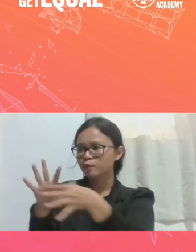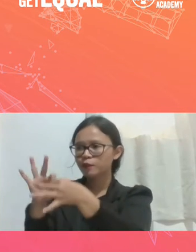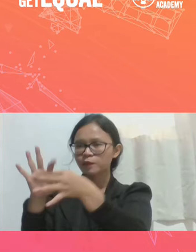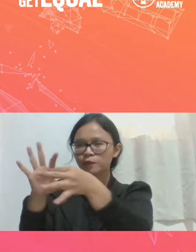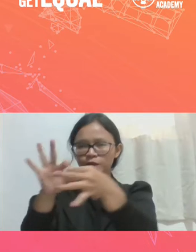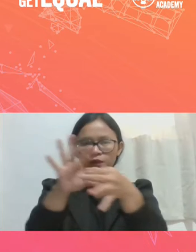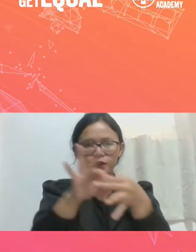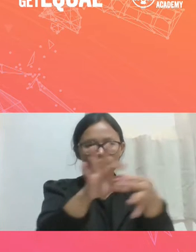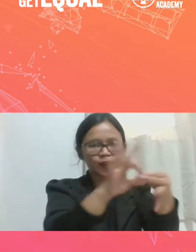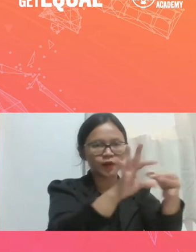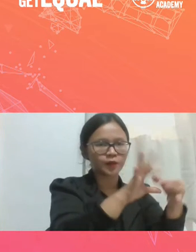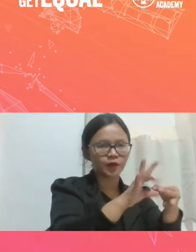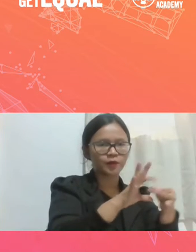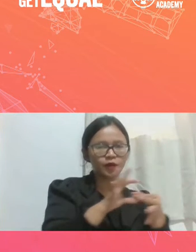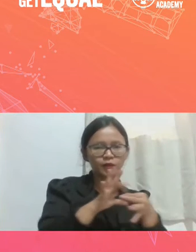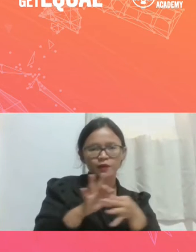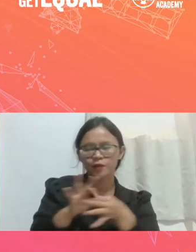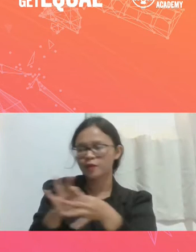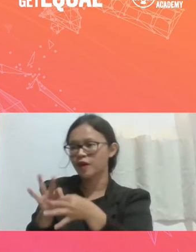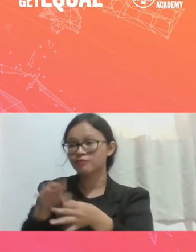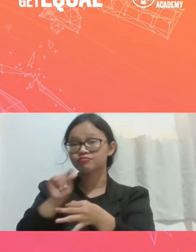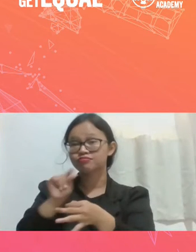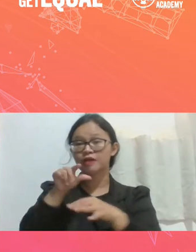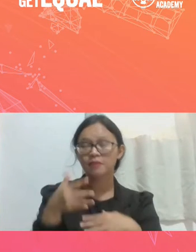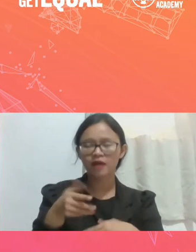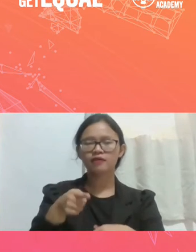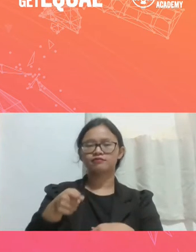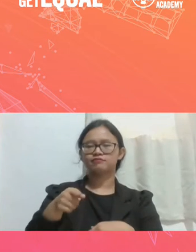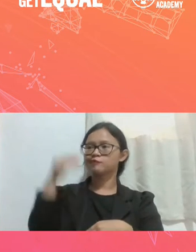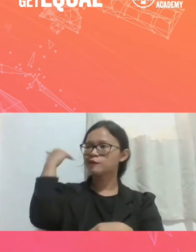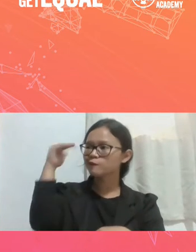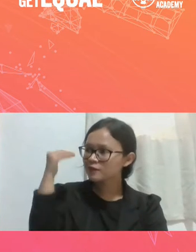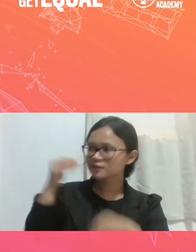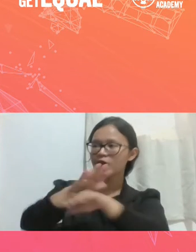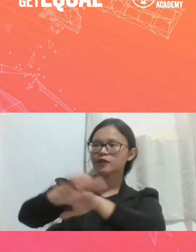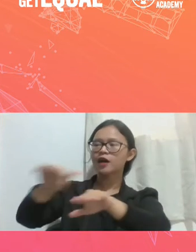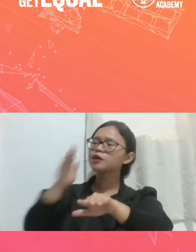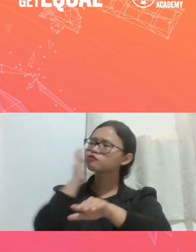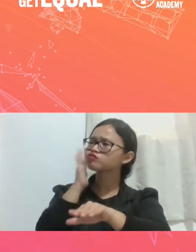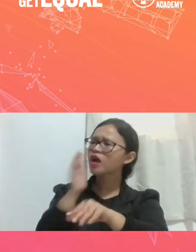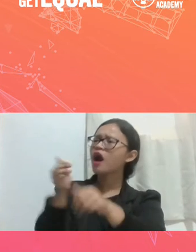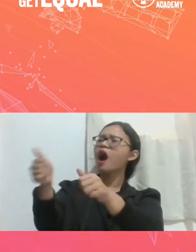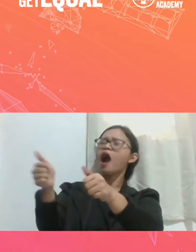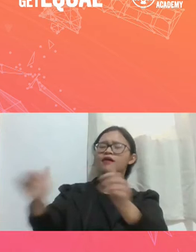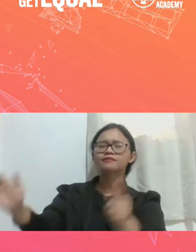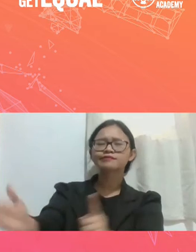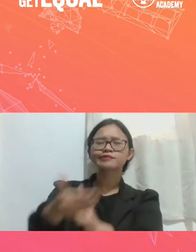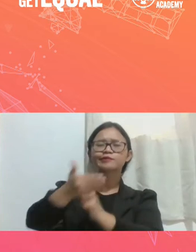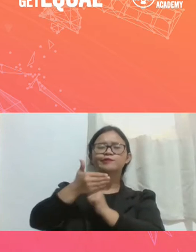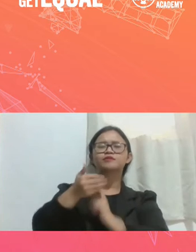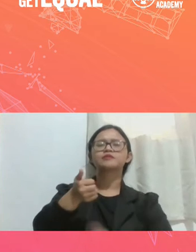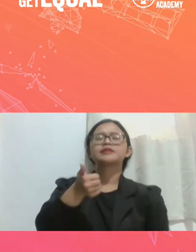memastikan bahwa anak-anak dan anak muda itu terlindungi, bahwa mereka bisa memiliki akses